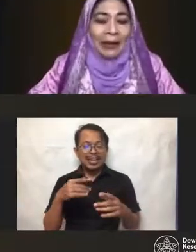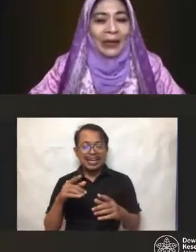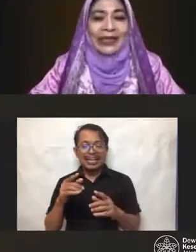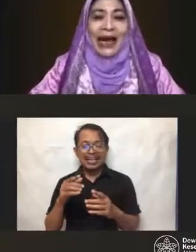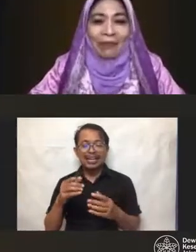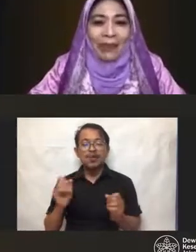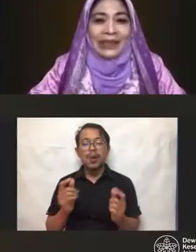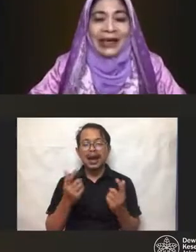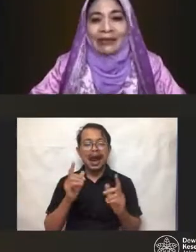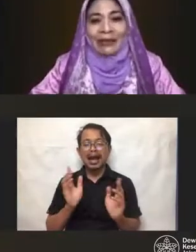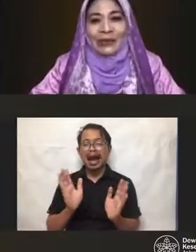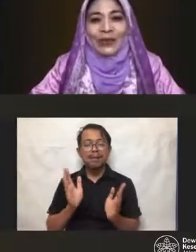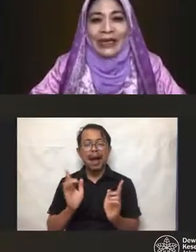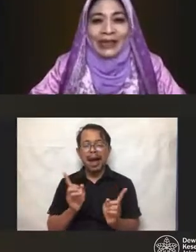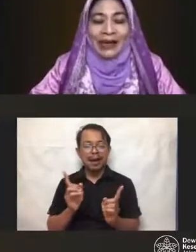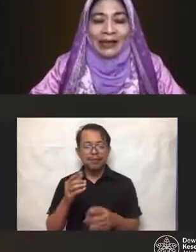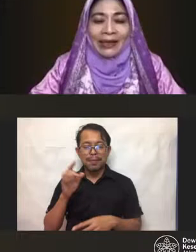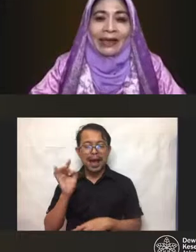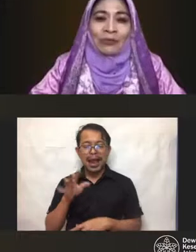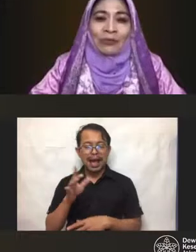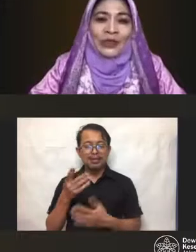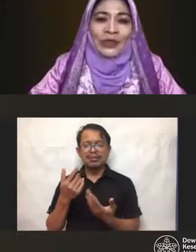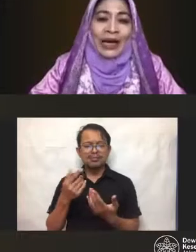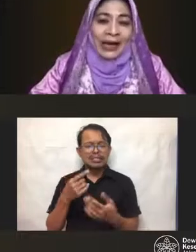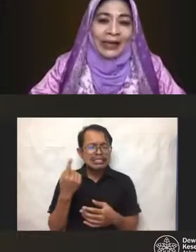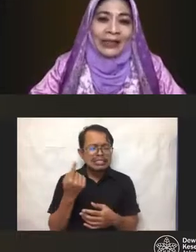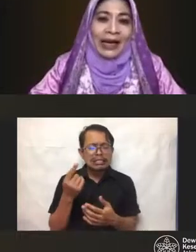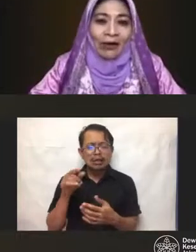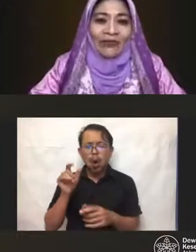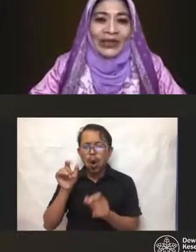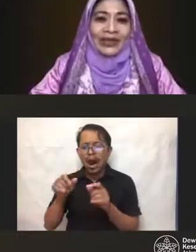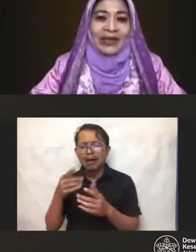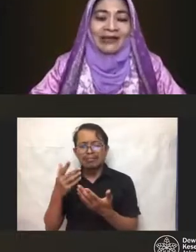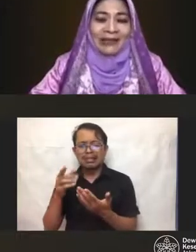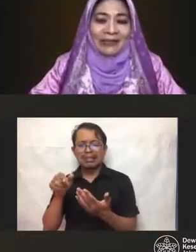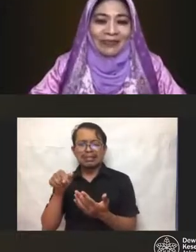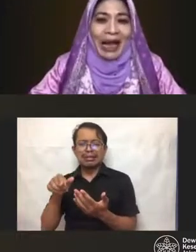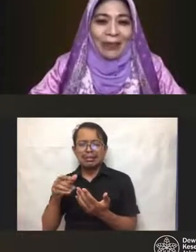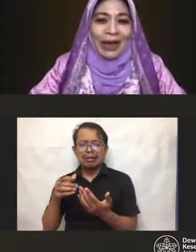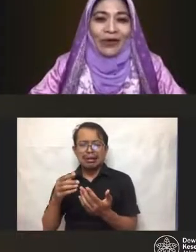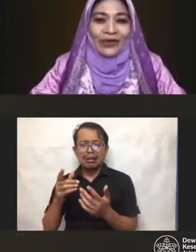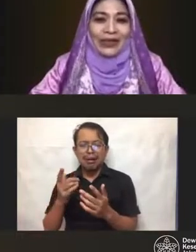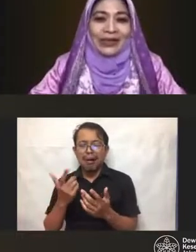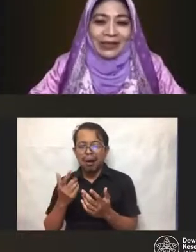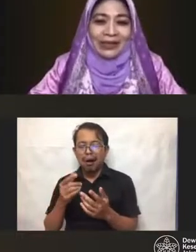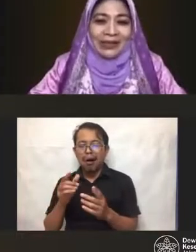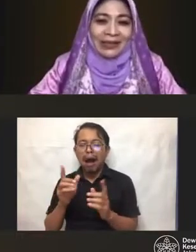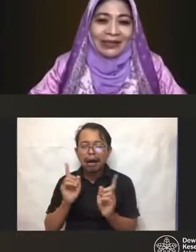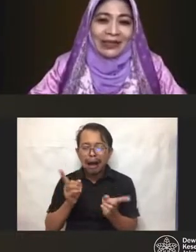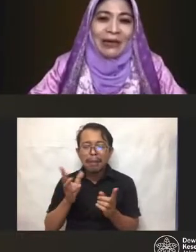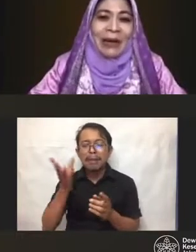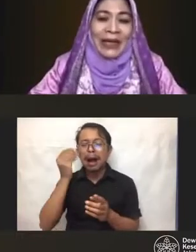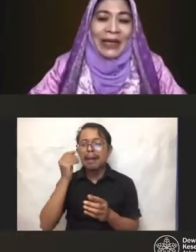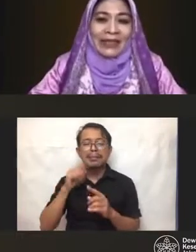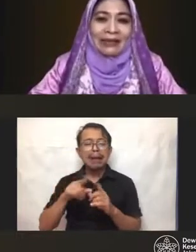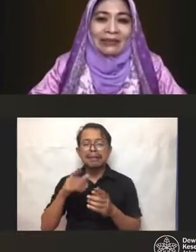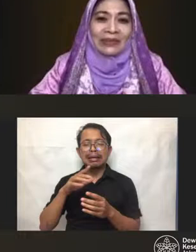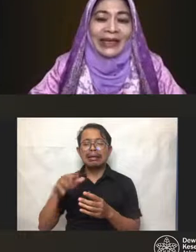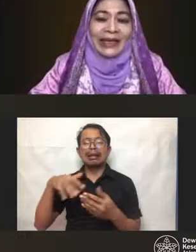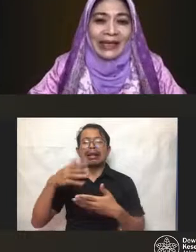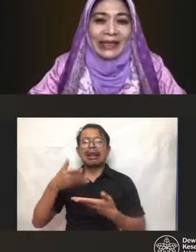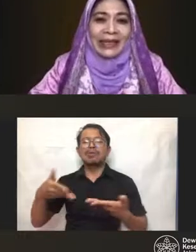beragama tapi kita abai terhadap lingkungan kita. Mungkin juga kehadiran COVID ya, COVID 19